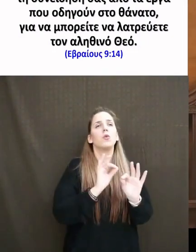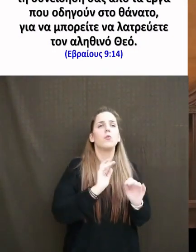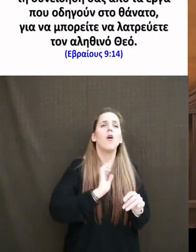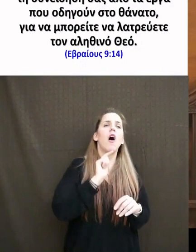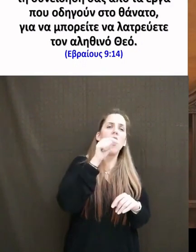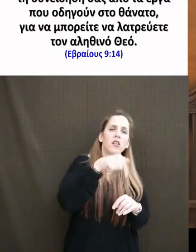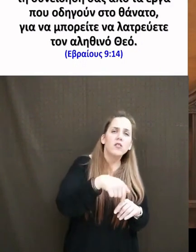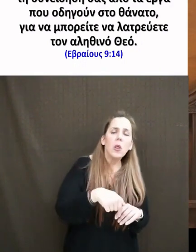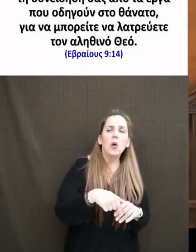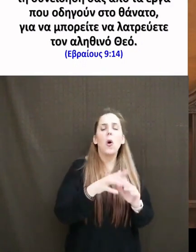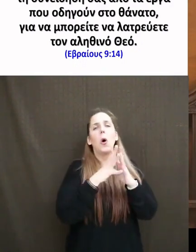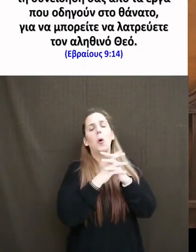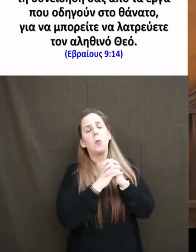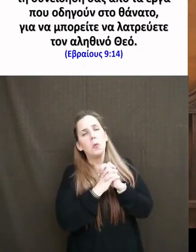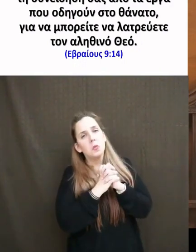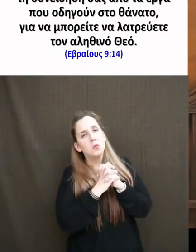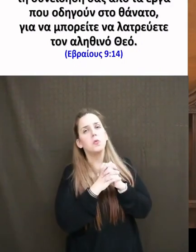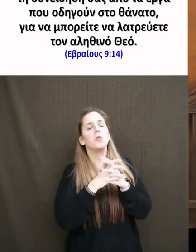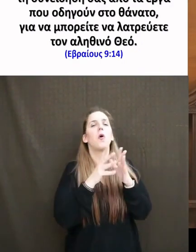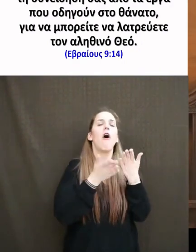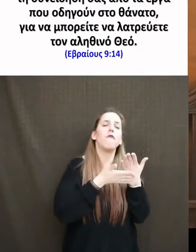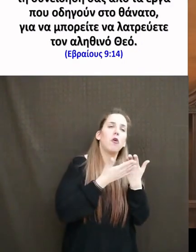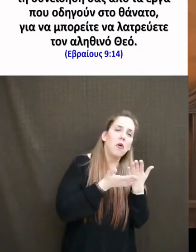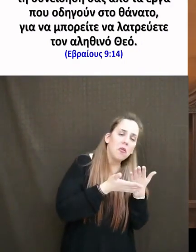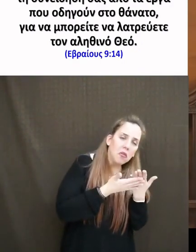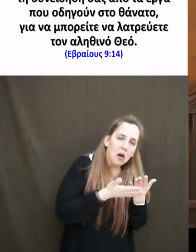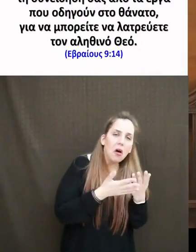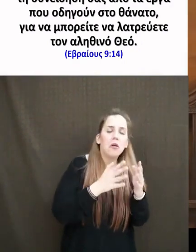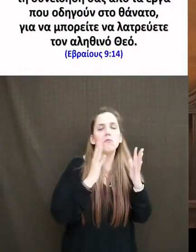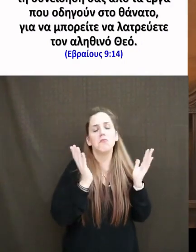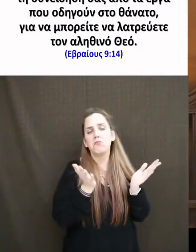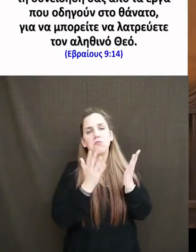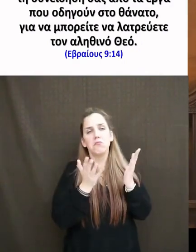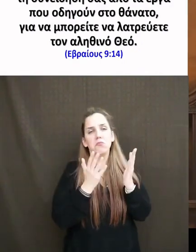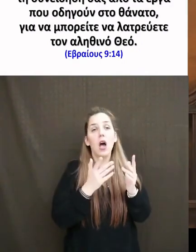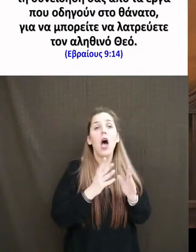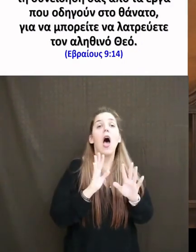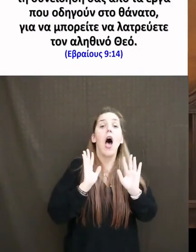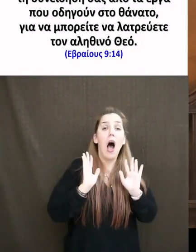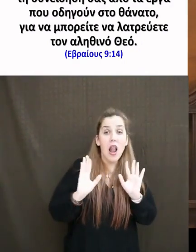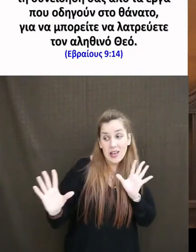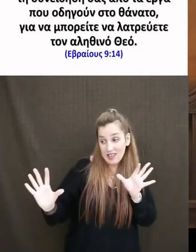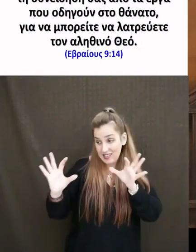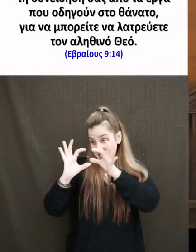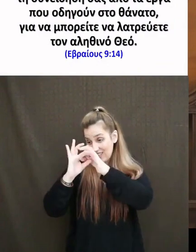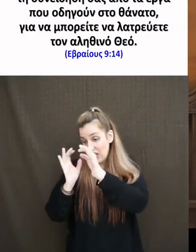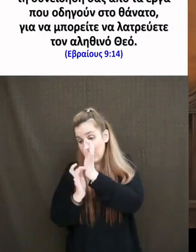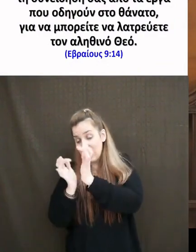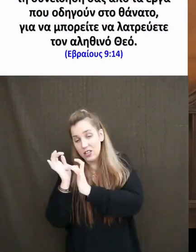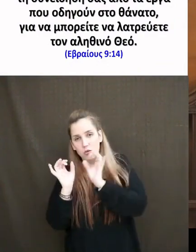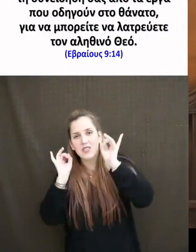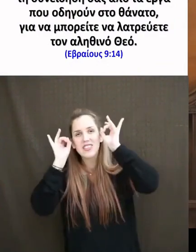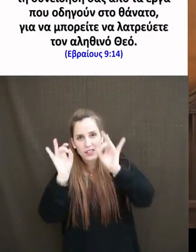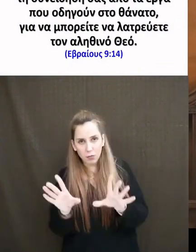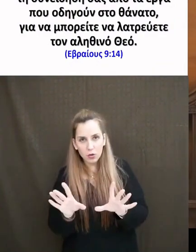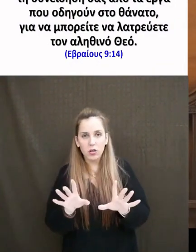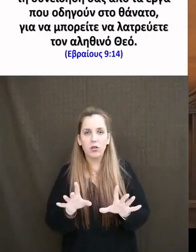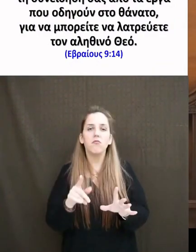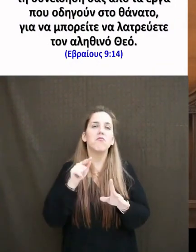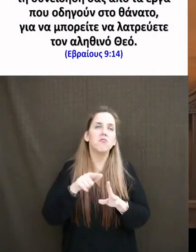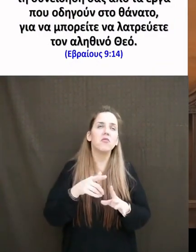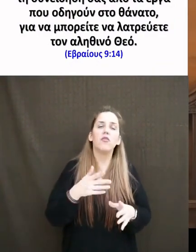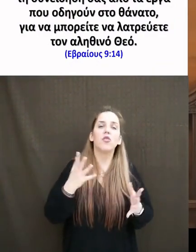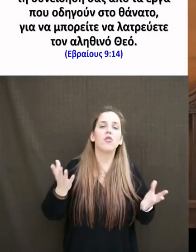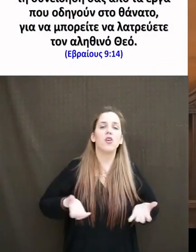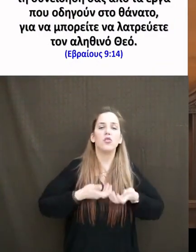Εκκλησία, ούτε η συμμετοχή στις τελετές, ούτε η υπηρεσία του, ούτε τα χρήματα που δίνει, τίποτα δεν μπορεί να τον